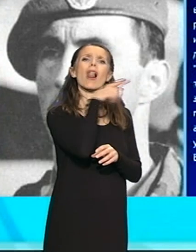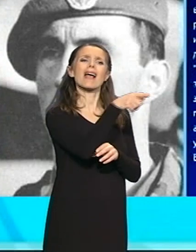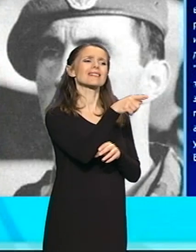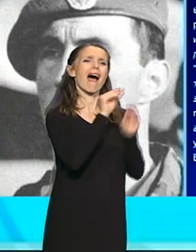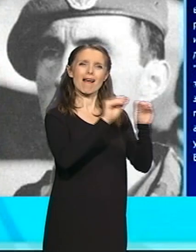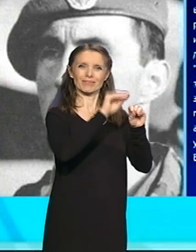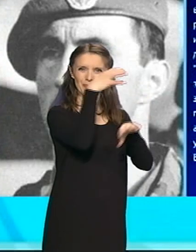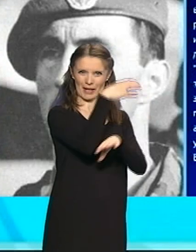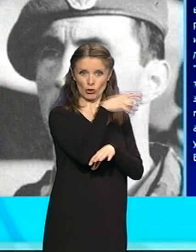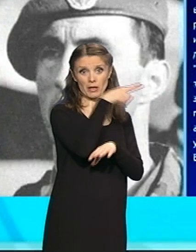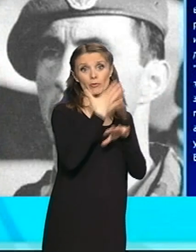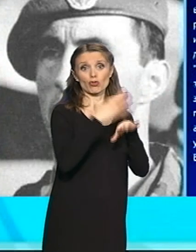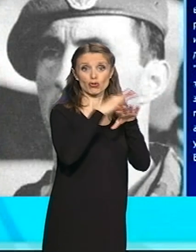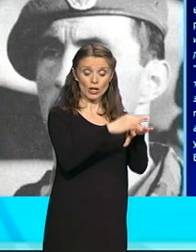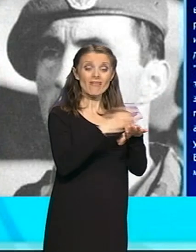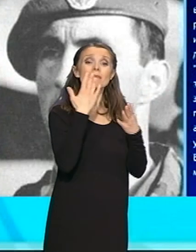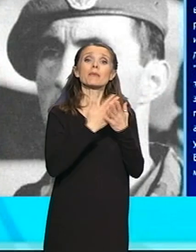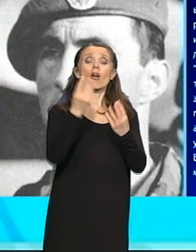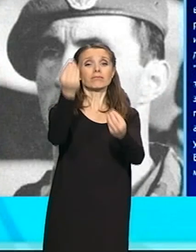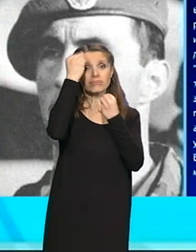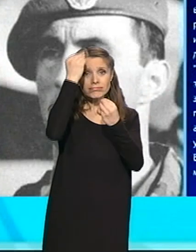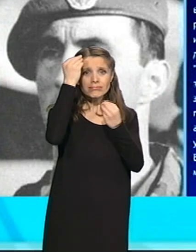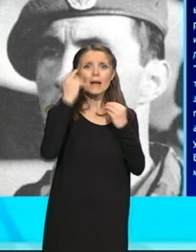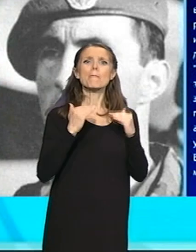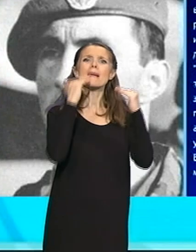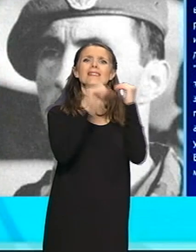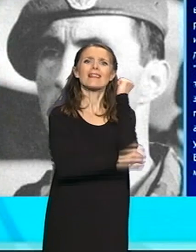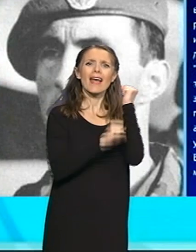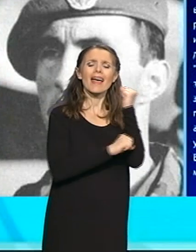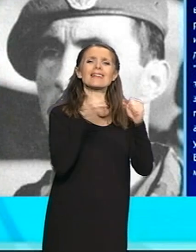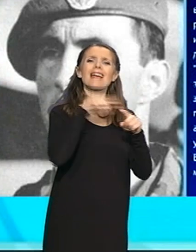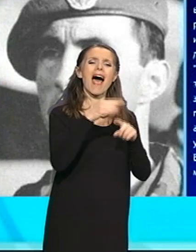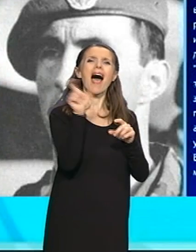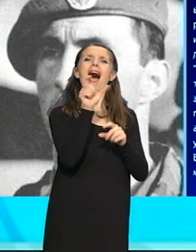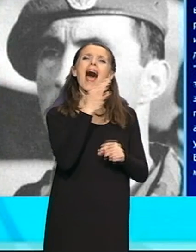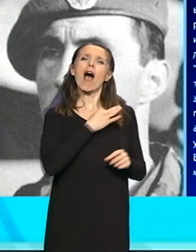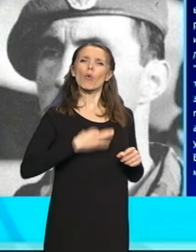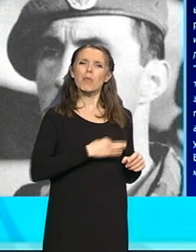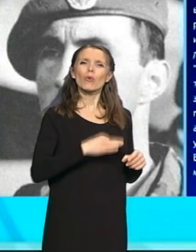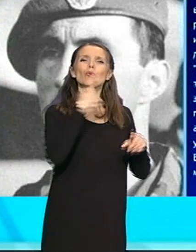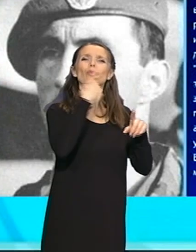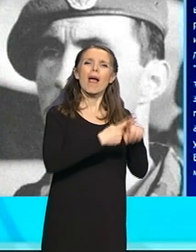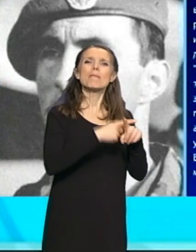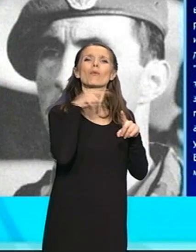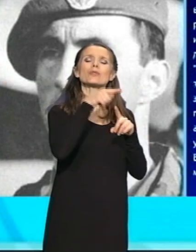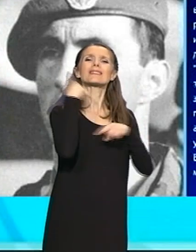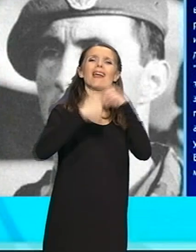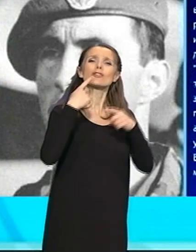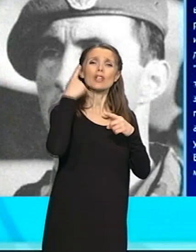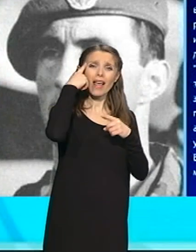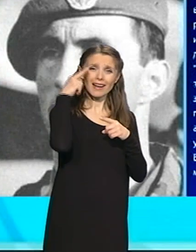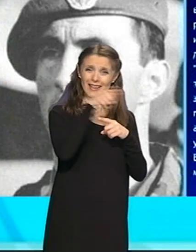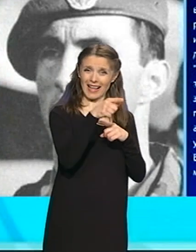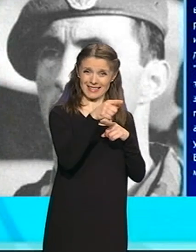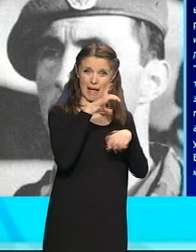je na master programu za akupunkturu i tradicionalnu kinesku medicinu na prestižnom Yosan univerzitetu u Los Angelesu.